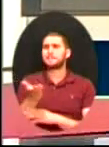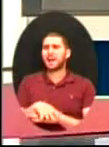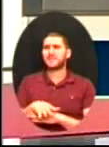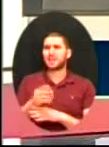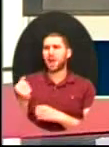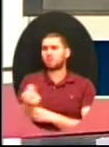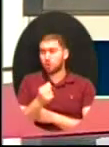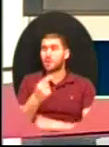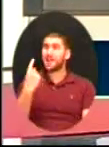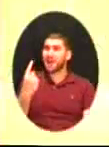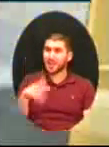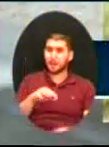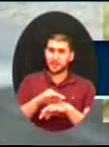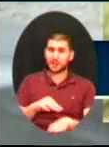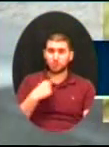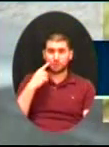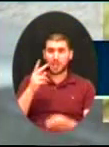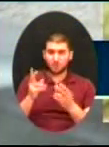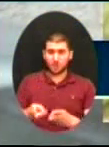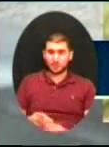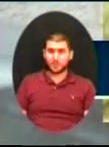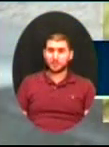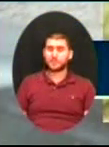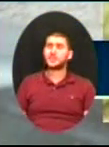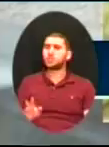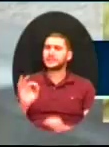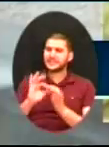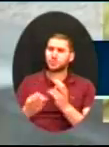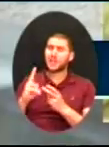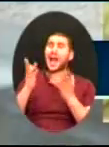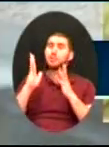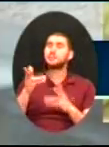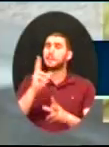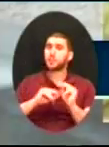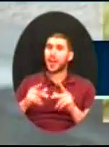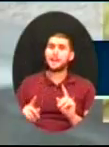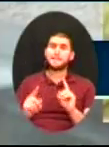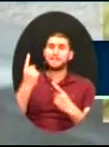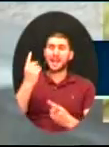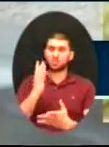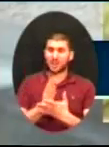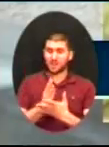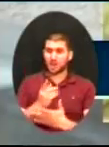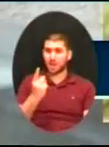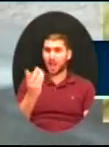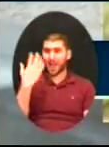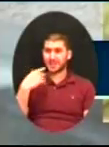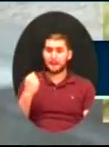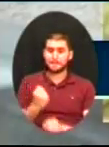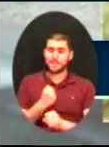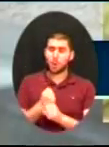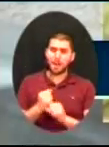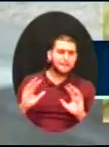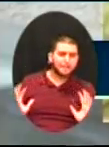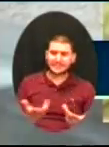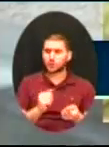לי שאחד המדריך. ואגב, אני גם חושבת שפה אפשר גם ללכת לסעיפים יותר חמורים, כי כאשר מדובר על מקרה שבו הייתה פעולה